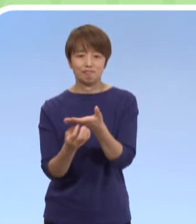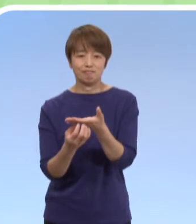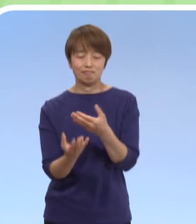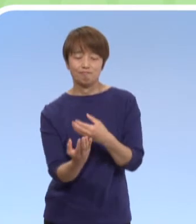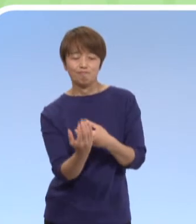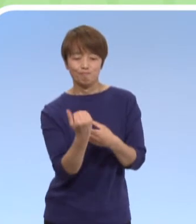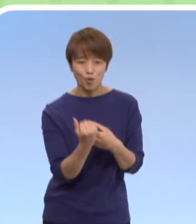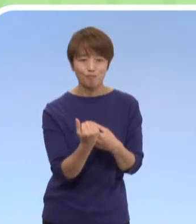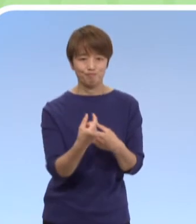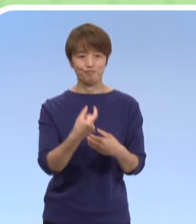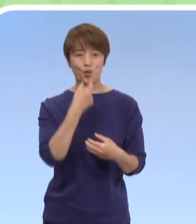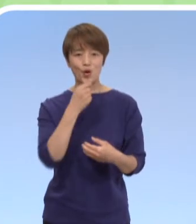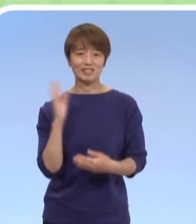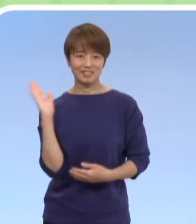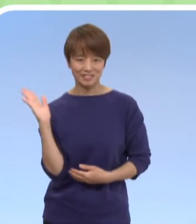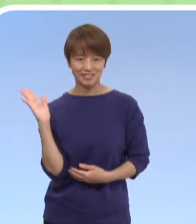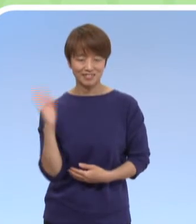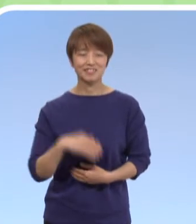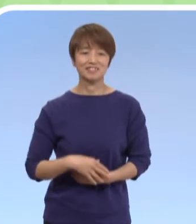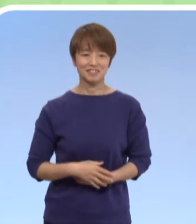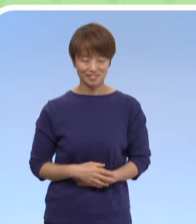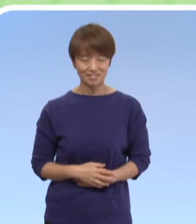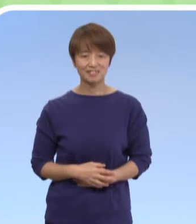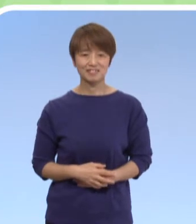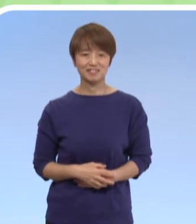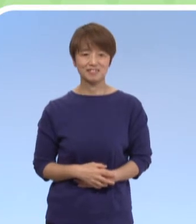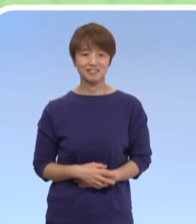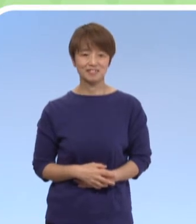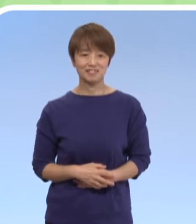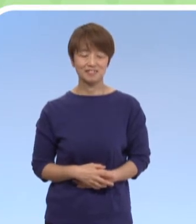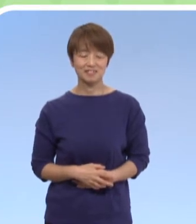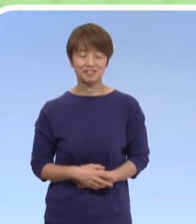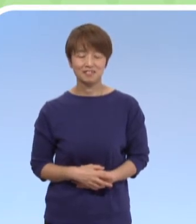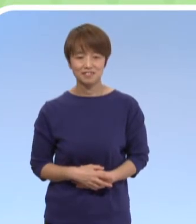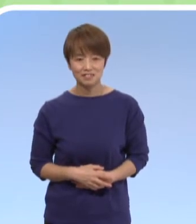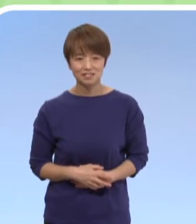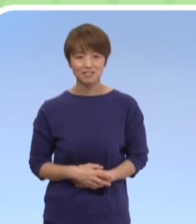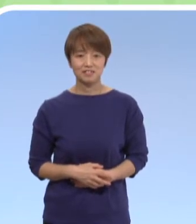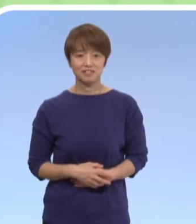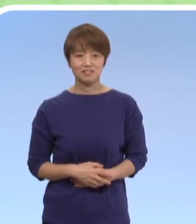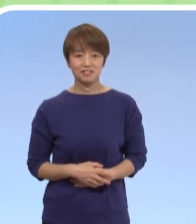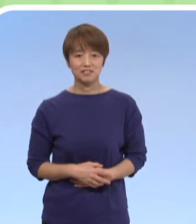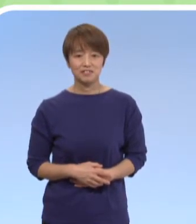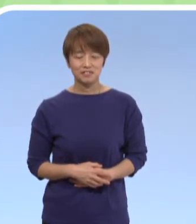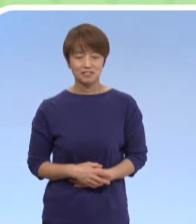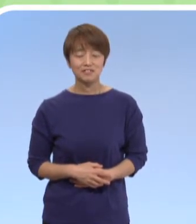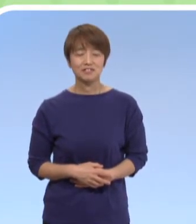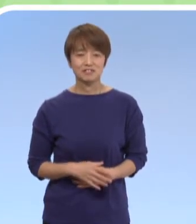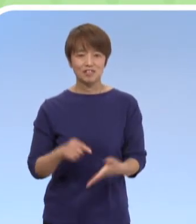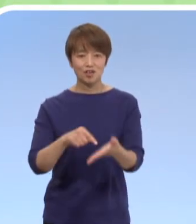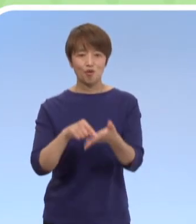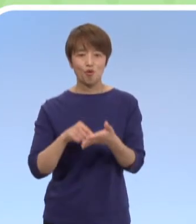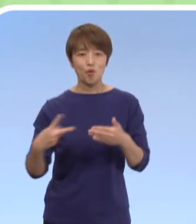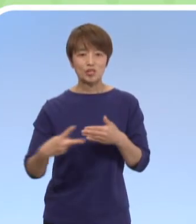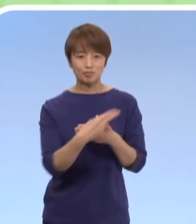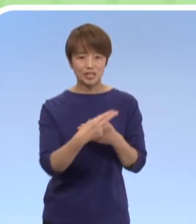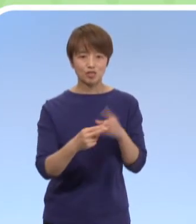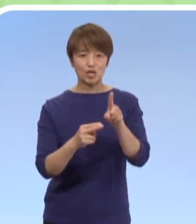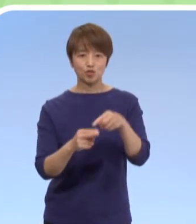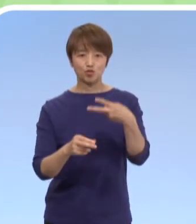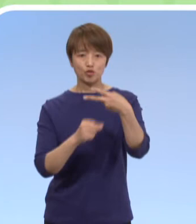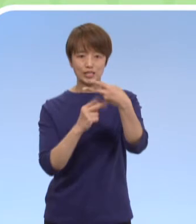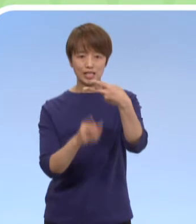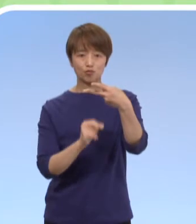海道産大納言小豆の粒あんを包んだもっちり新食感の和菓子です。ご応募の締め切り